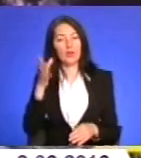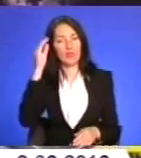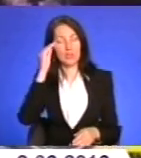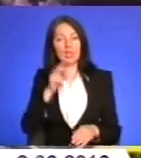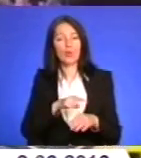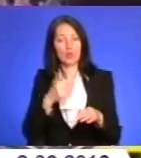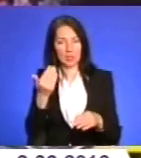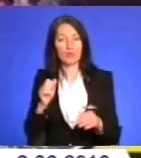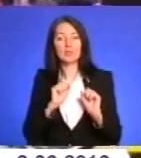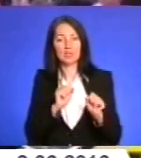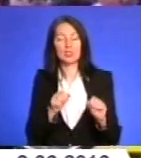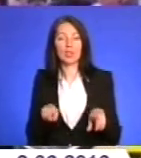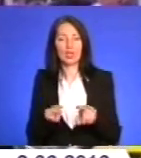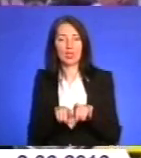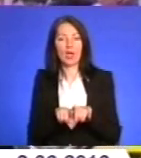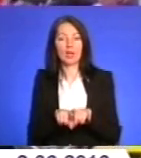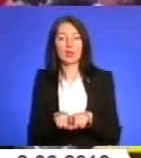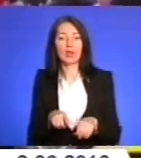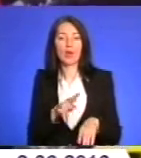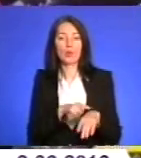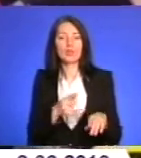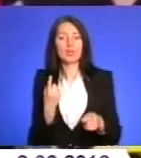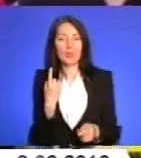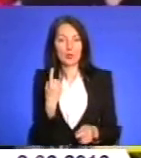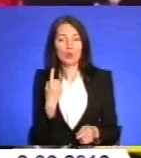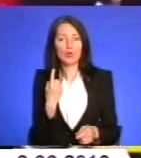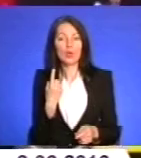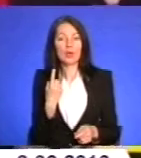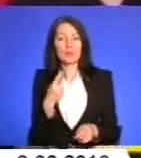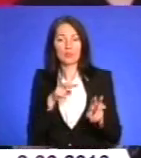вас захищає? Вона патрулює міста.